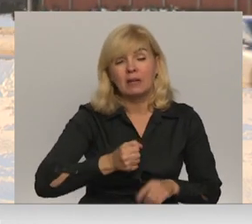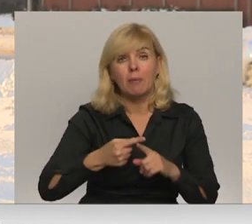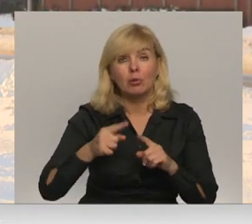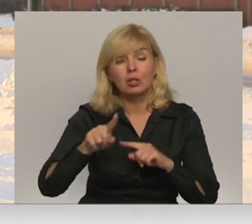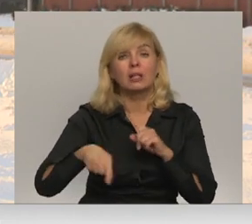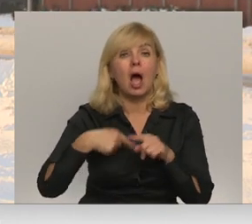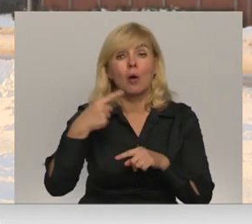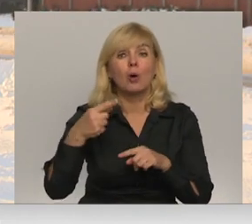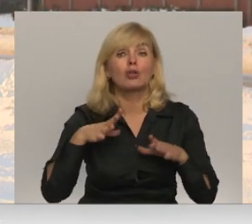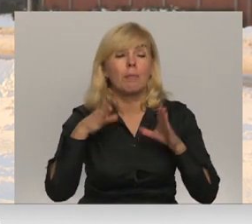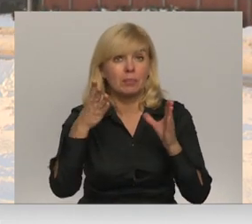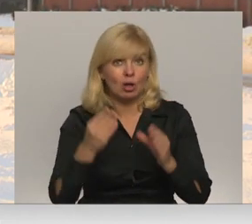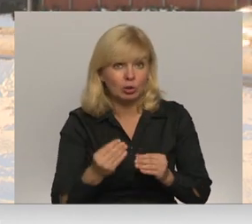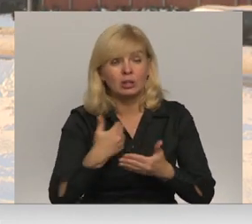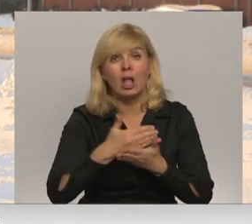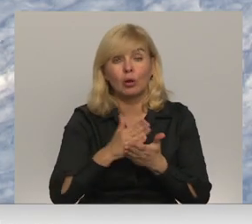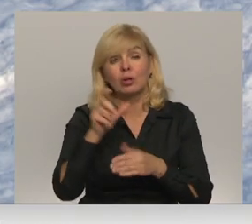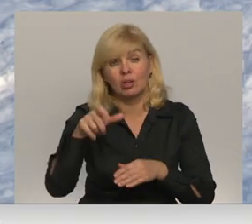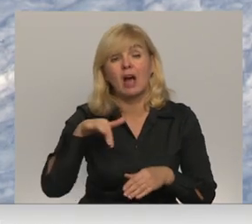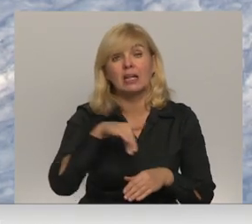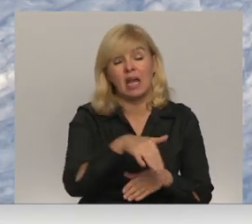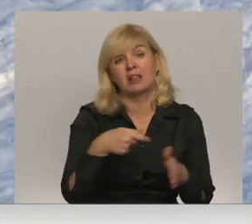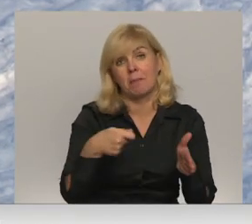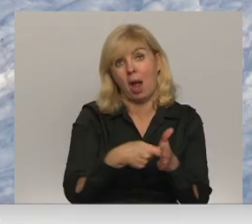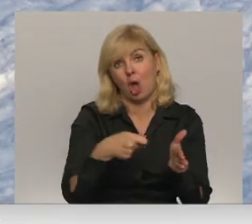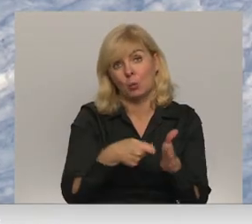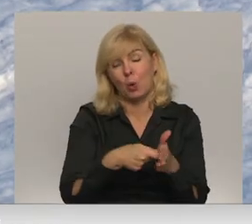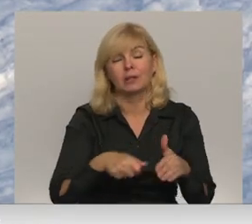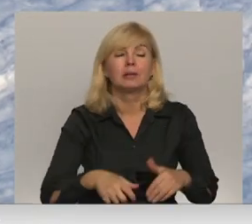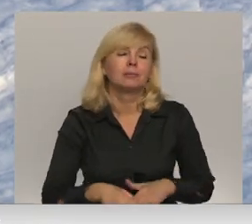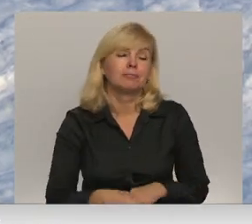nākošajam brīvdienam pat pārsvara cilvēki arī iet barot. Zandozo Balodingus Graudiņš, Latvijas televīzija.